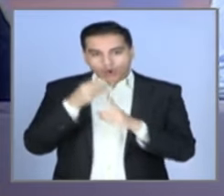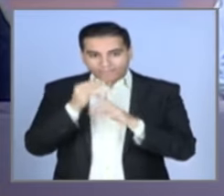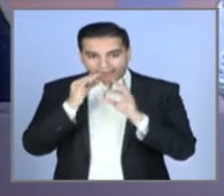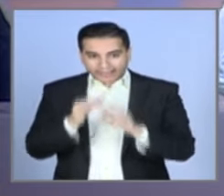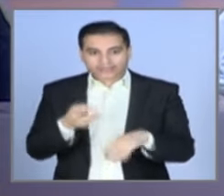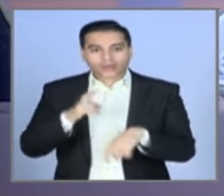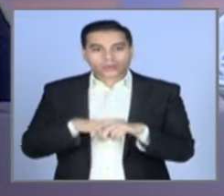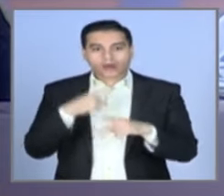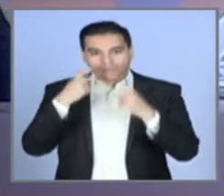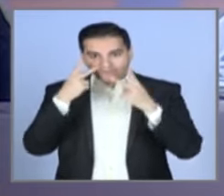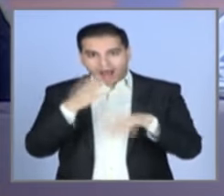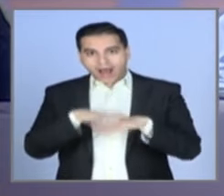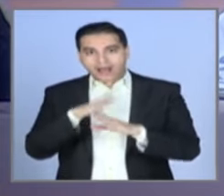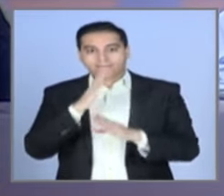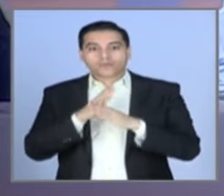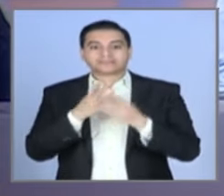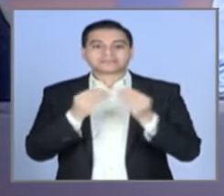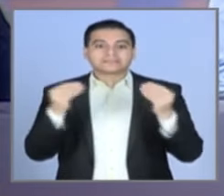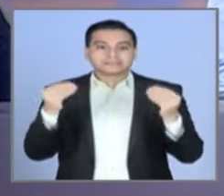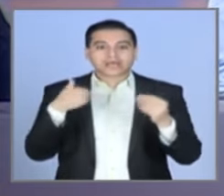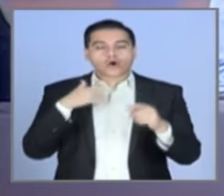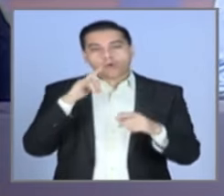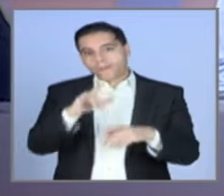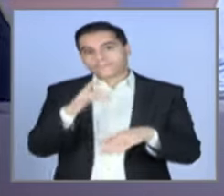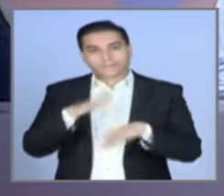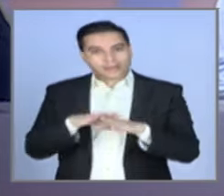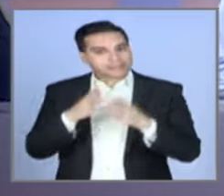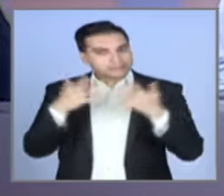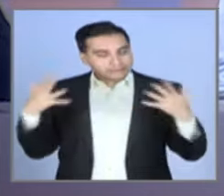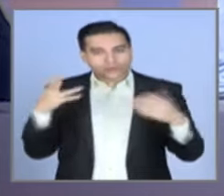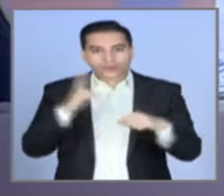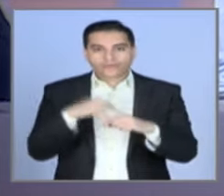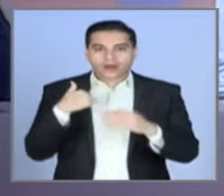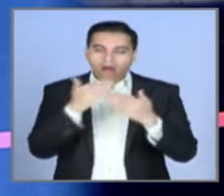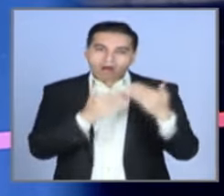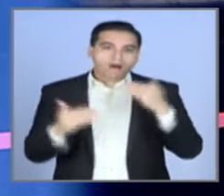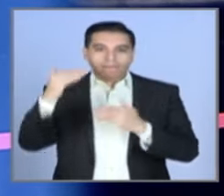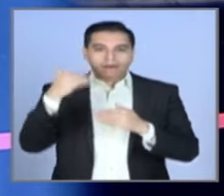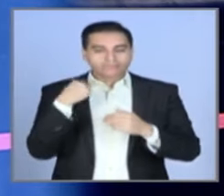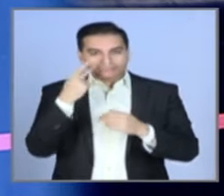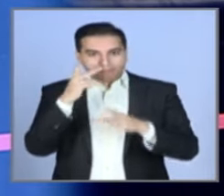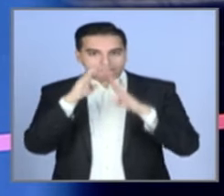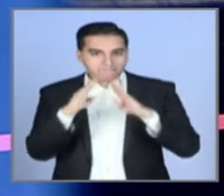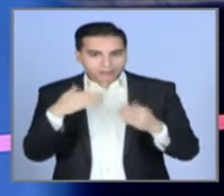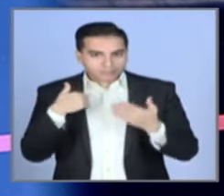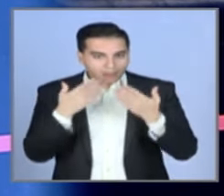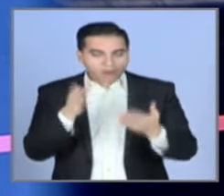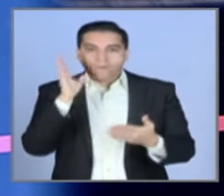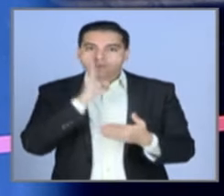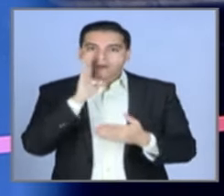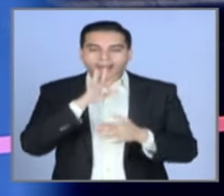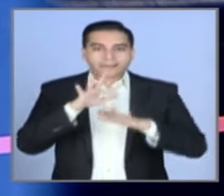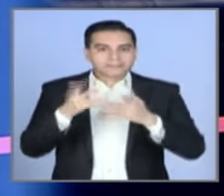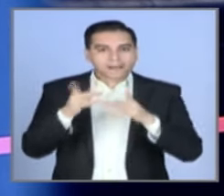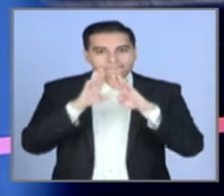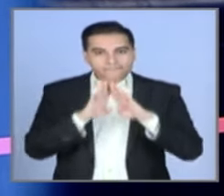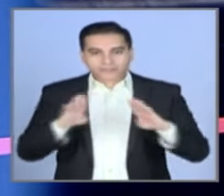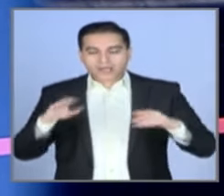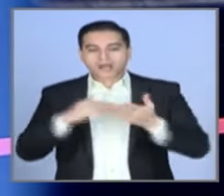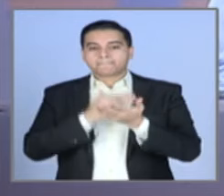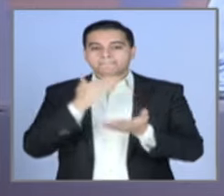وبحب أتفرج على ممثلين كتير. فده اللي حببني فيه، وبعدين لما كبرت شويه بدات اروح مسرح واتعلم وامثل في مسرحيه